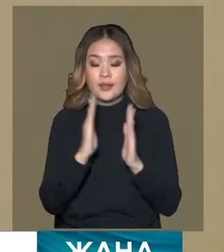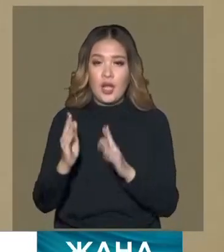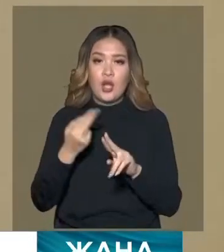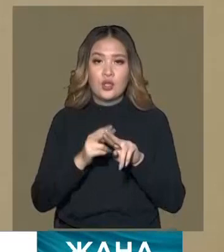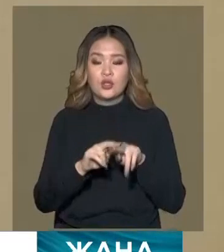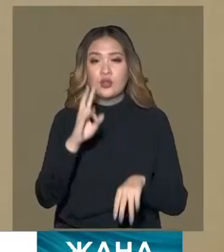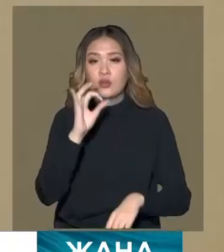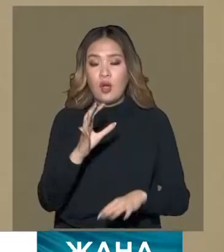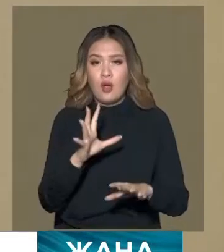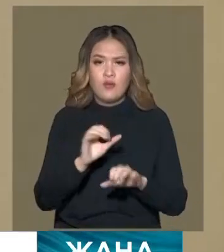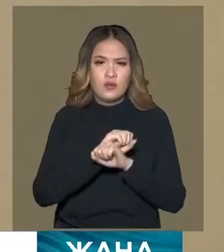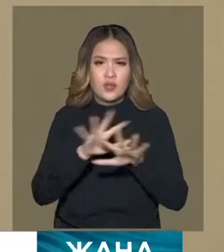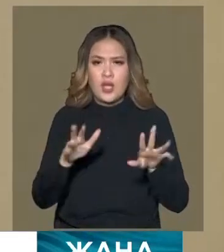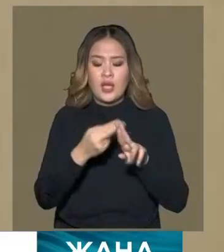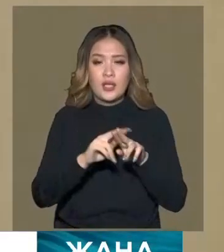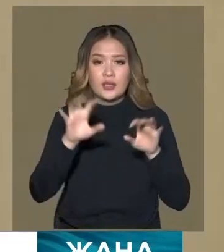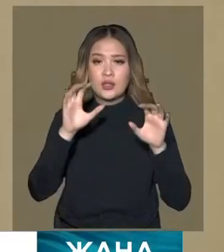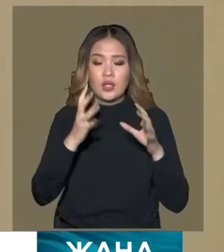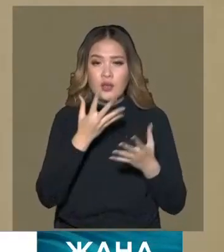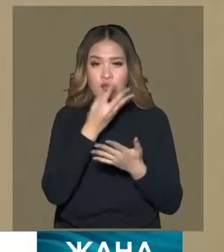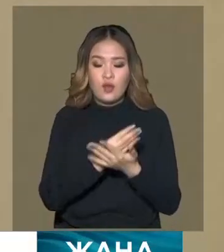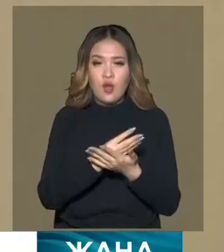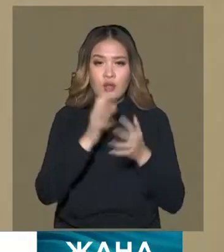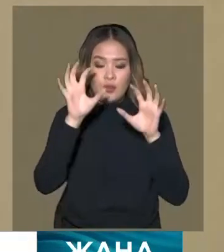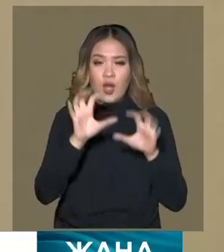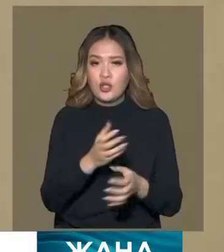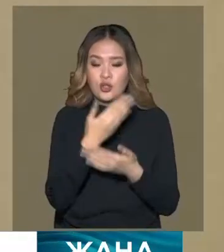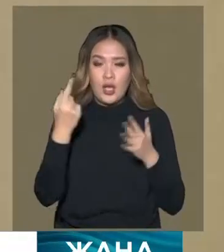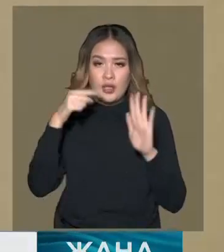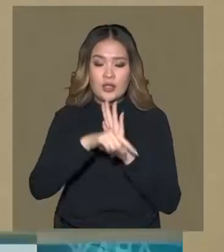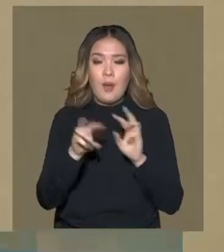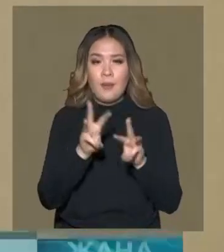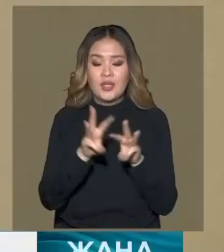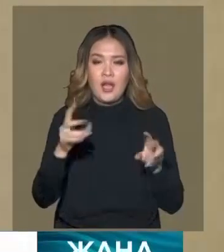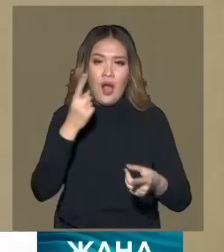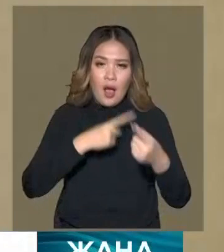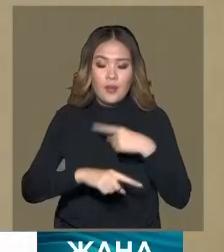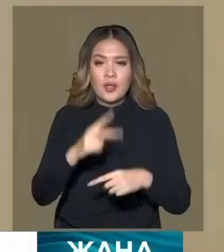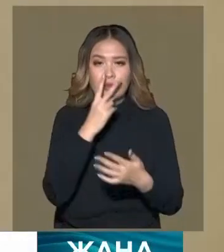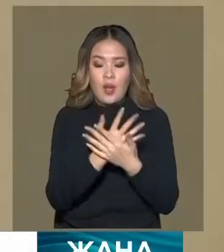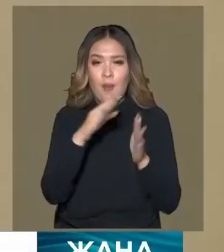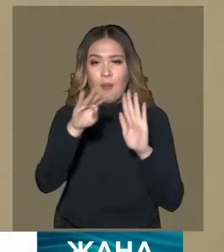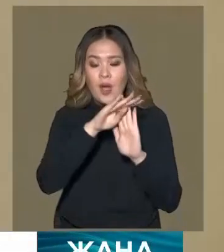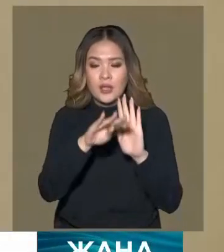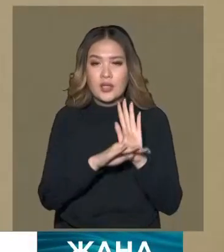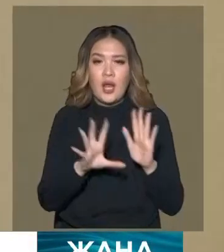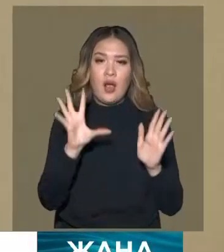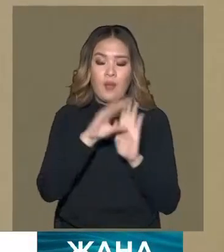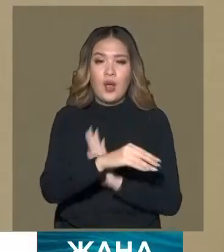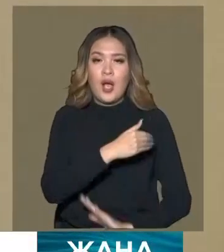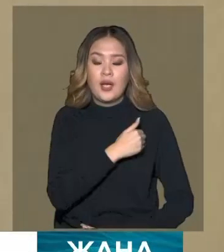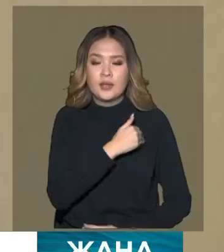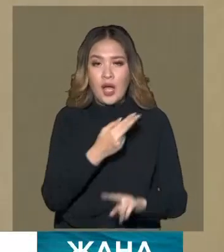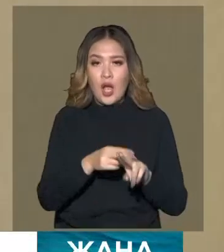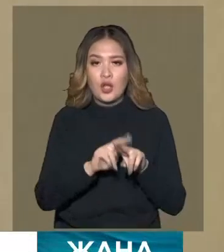оның бәрі шашыраңқы. Арнайы заң жоқ. Қазір Ішкі істер министрлігі бұл бағыттағы жұмысын қайта құрып, бағдарлы тәсілді енгізуде.